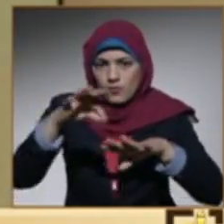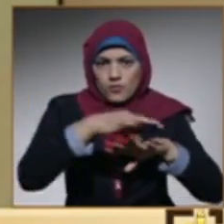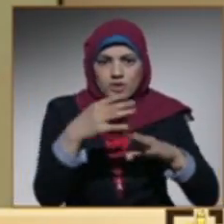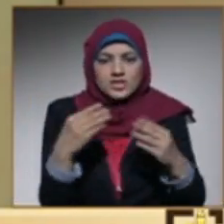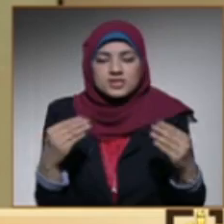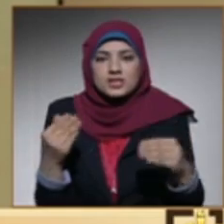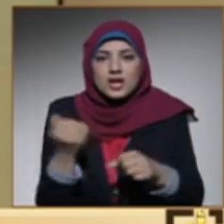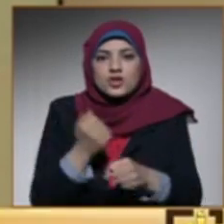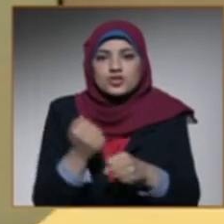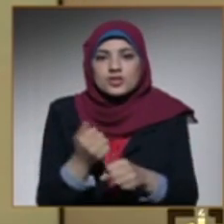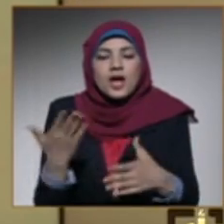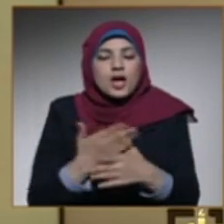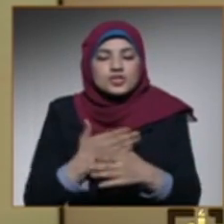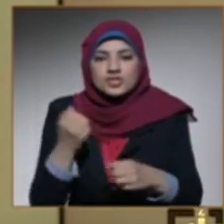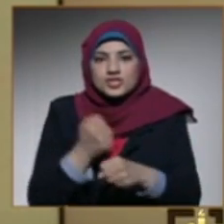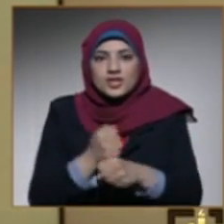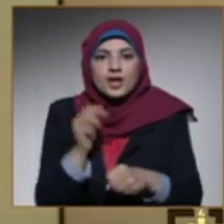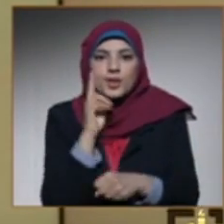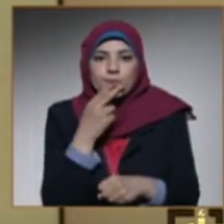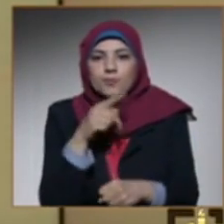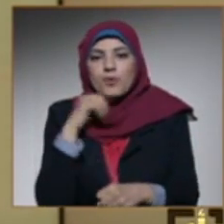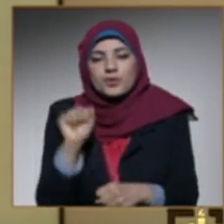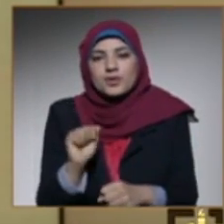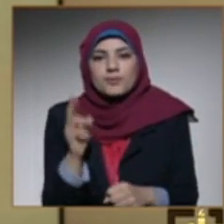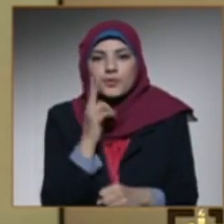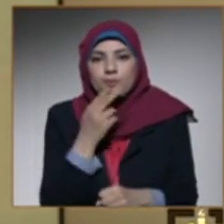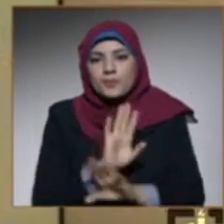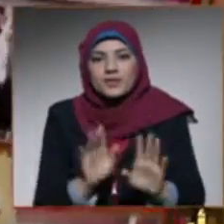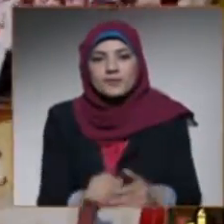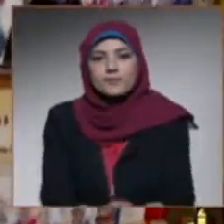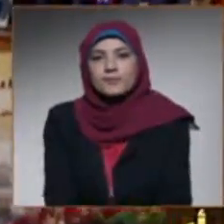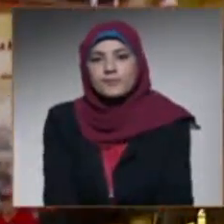والبكم، خلينا نروح نتابع هذا التقرير ونعود برضو لحضراتكم مرة أخرى.